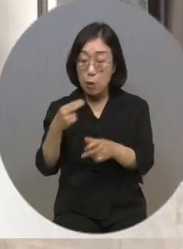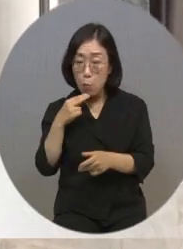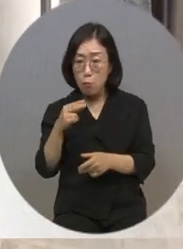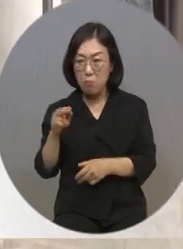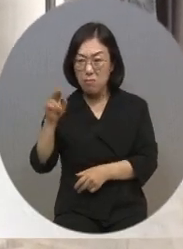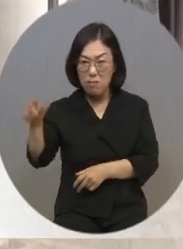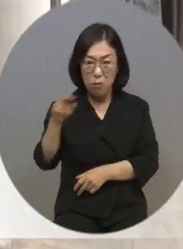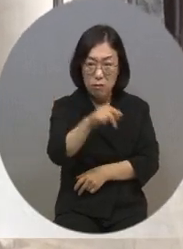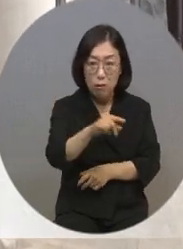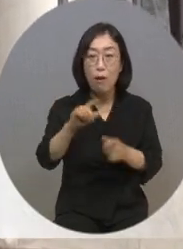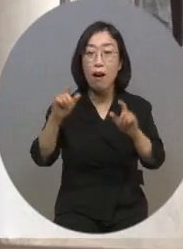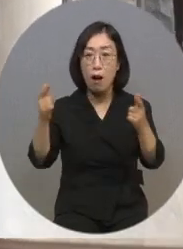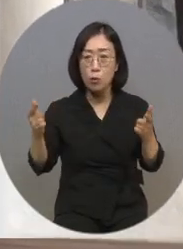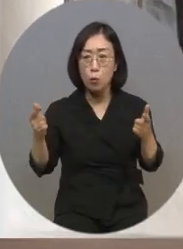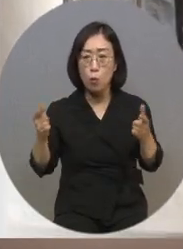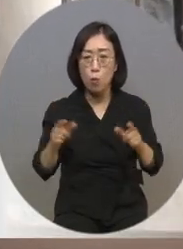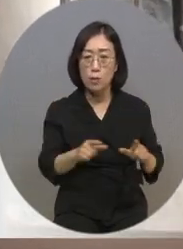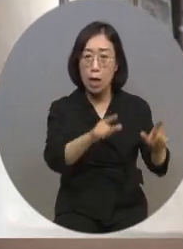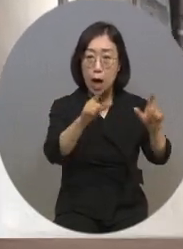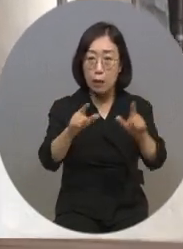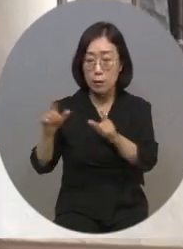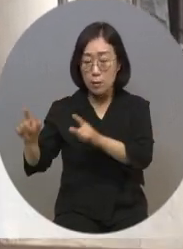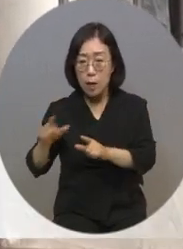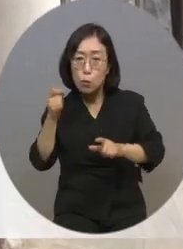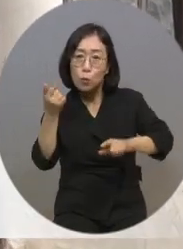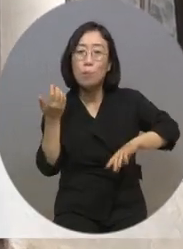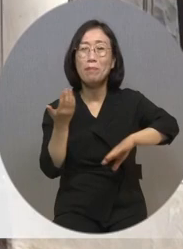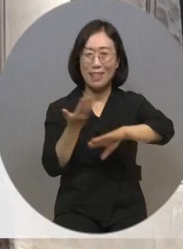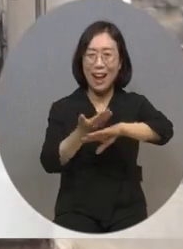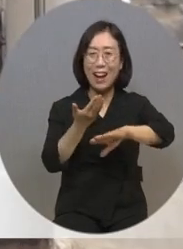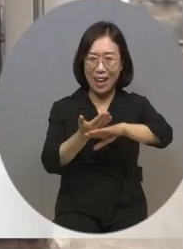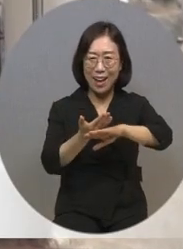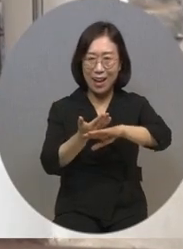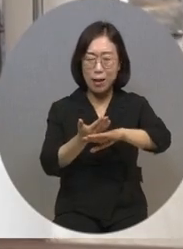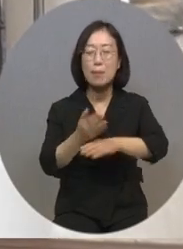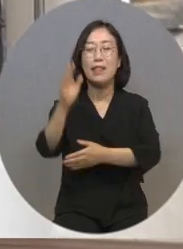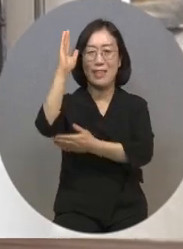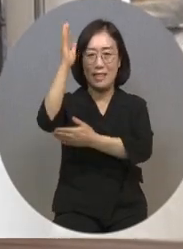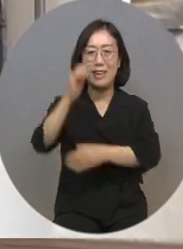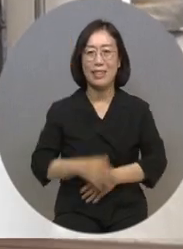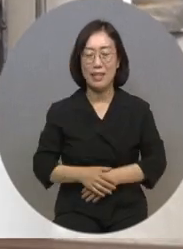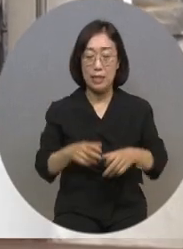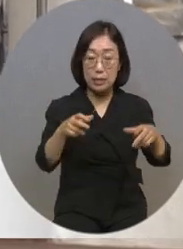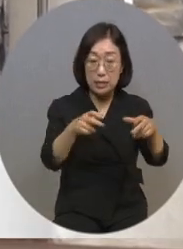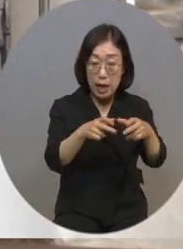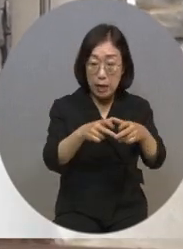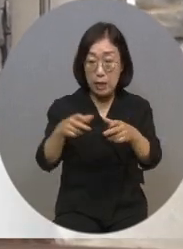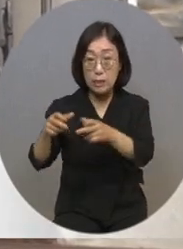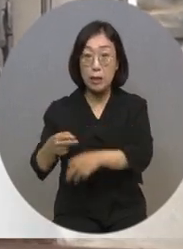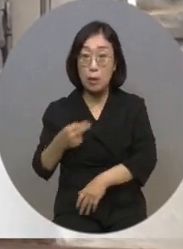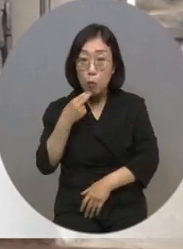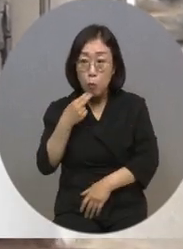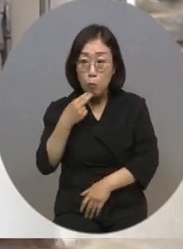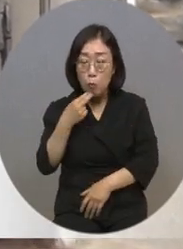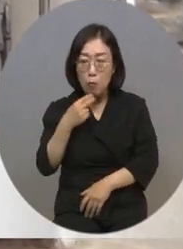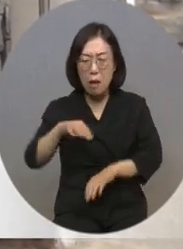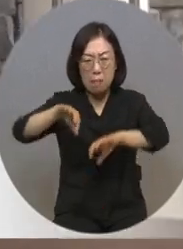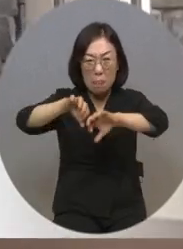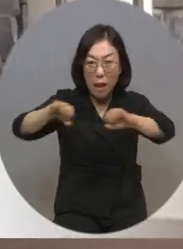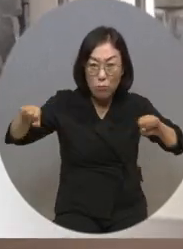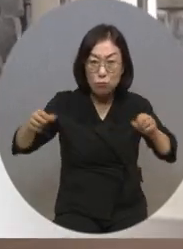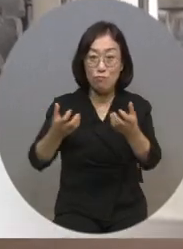아니고 약간의 살아가는 방식이 다름을 이야기를 하는 것입니다. 장애인과 비장애인이 다르다고 나누는 게